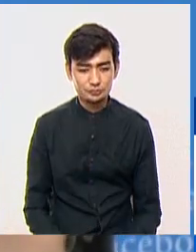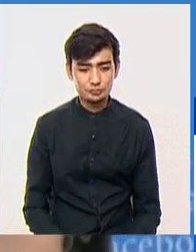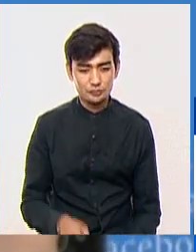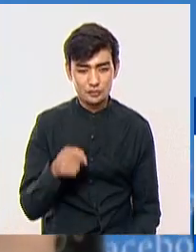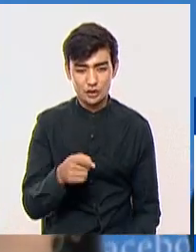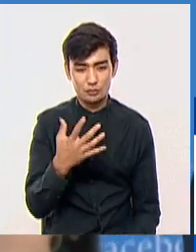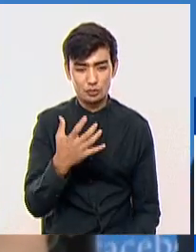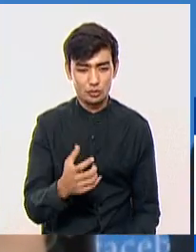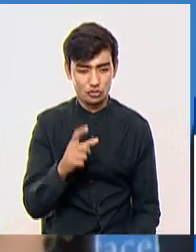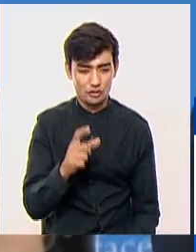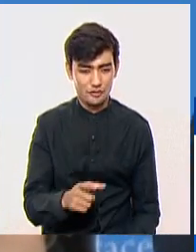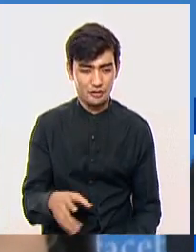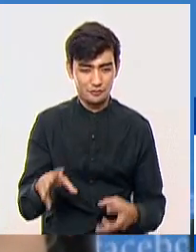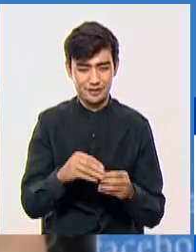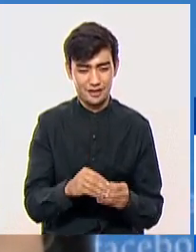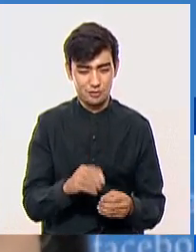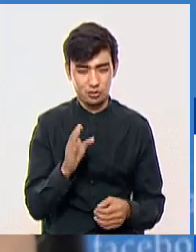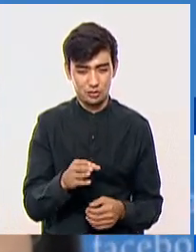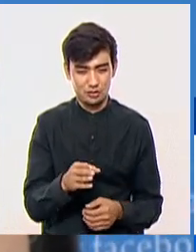1,5 мыңдай адам ілінеді.